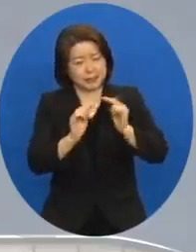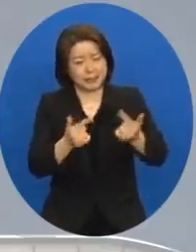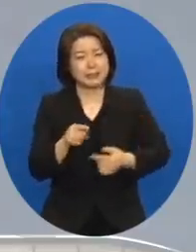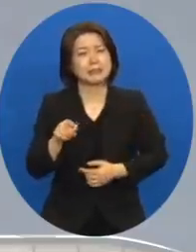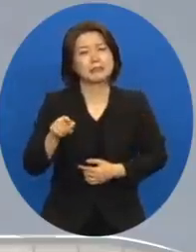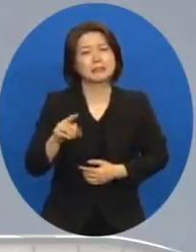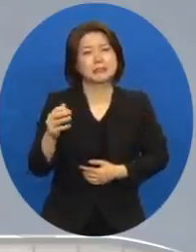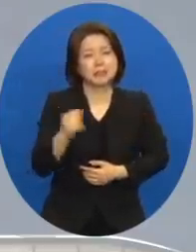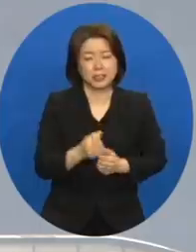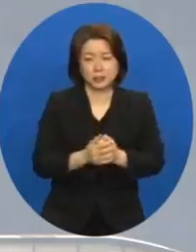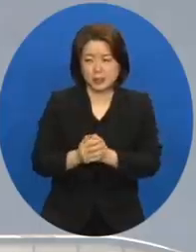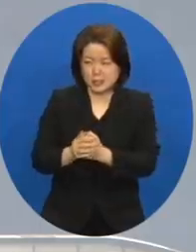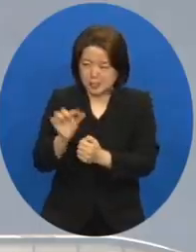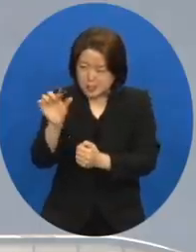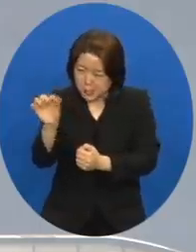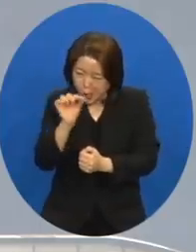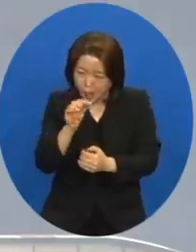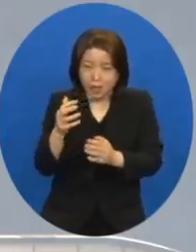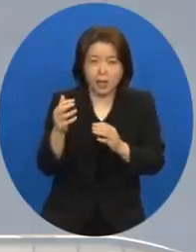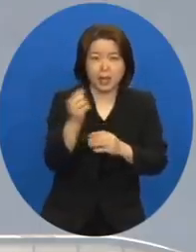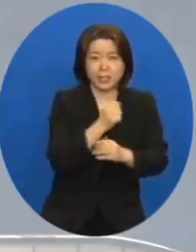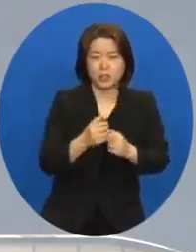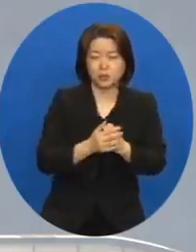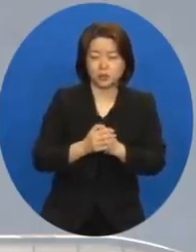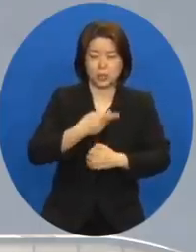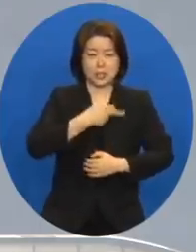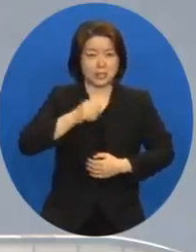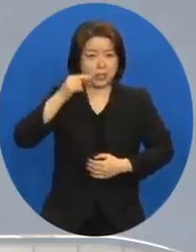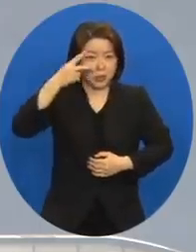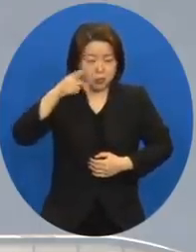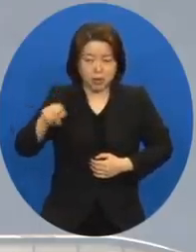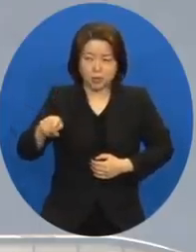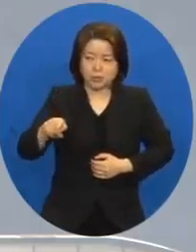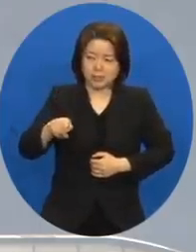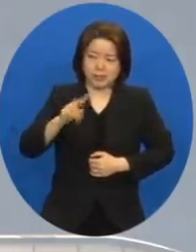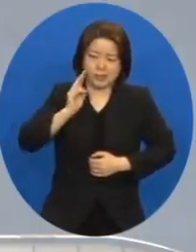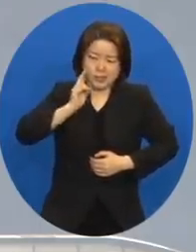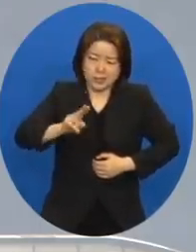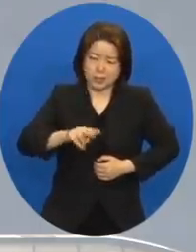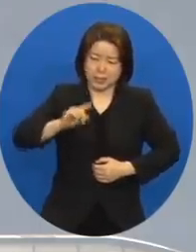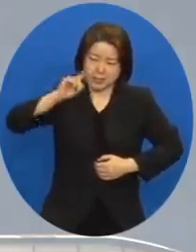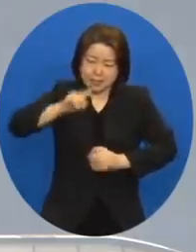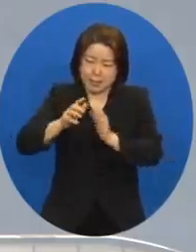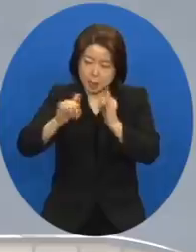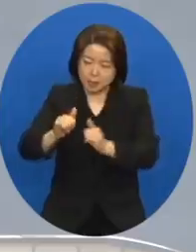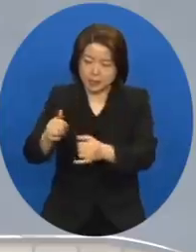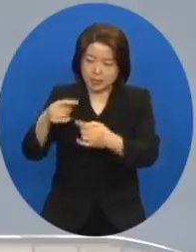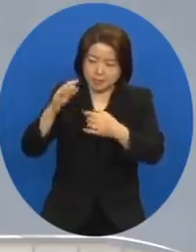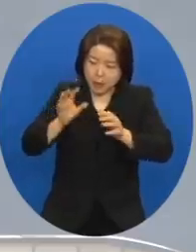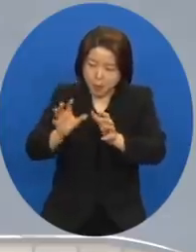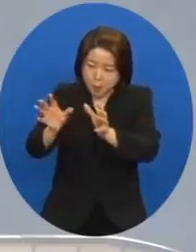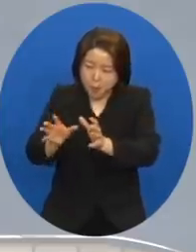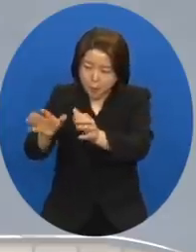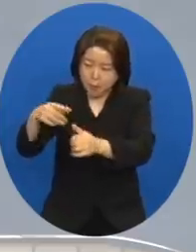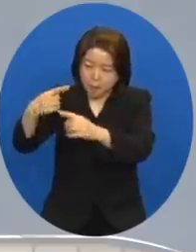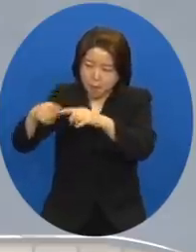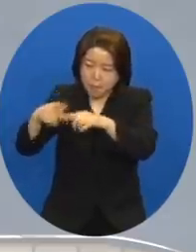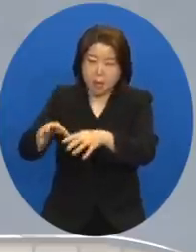그고 트리를 잡아서 사도 바울을 추 무지막지하게 나쁜 사람인 것처럼 몰아가는